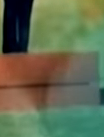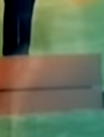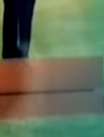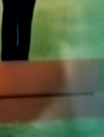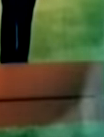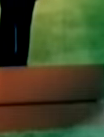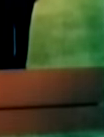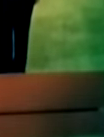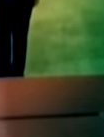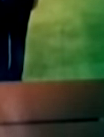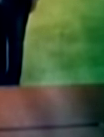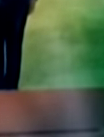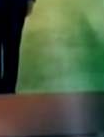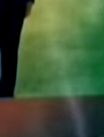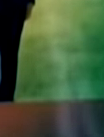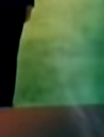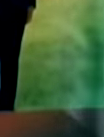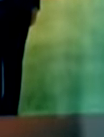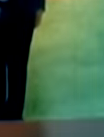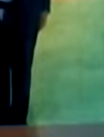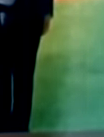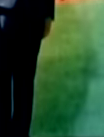ยของทุกคน